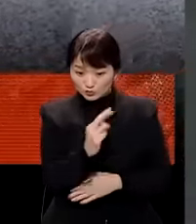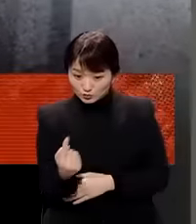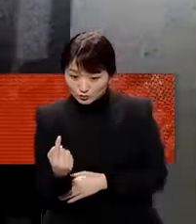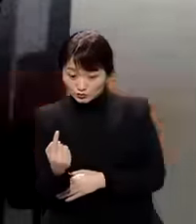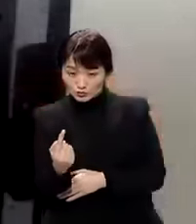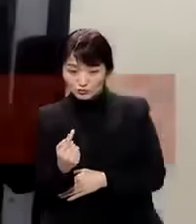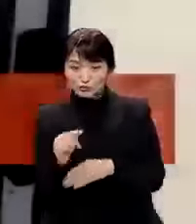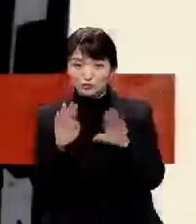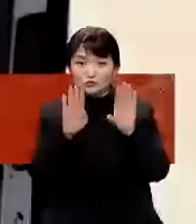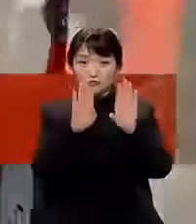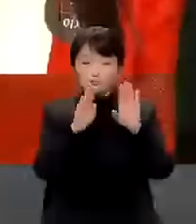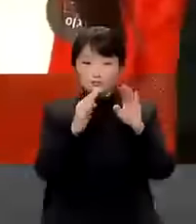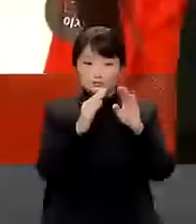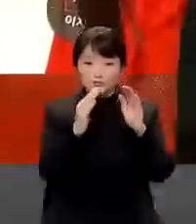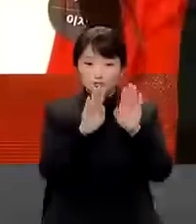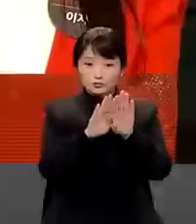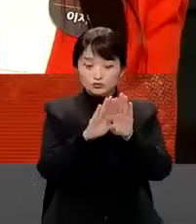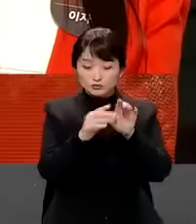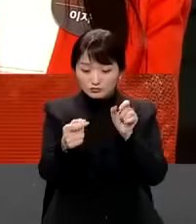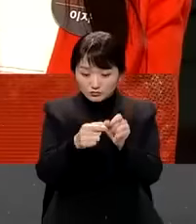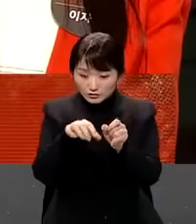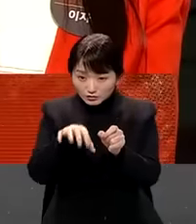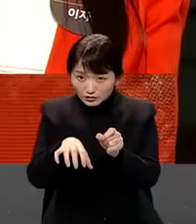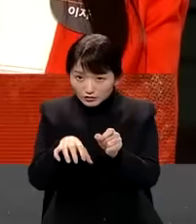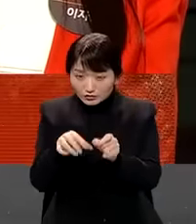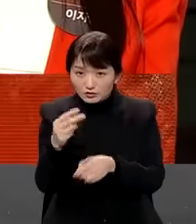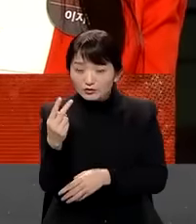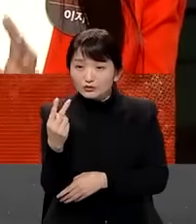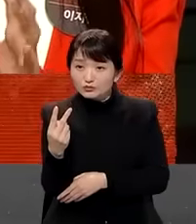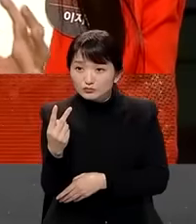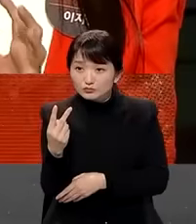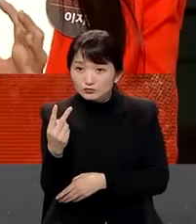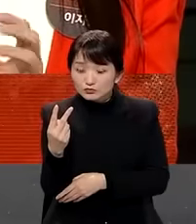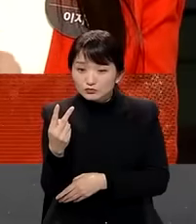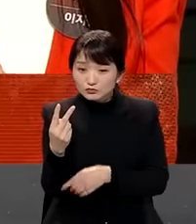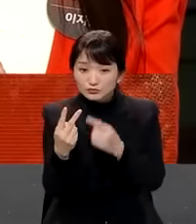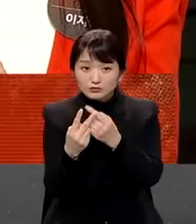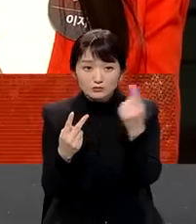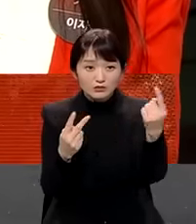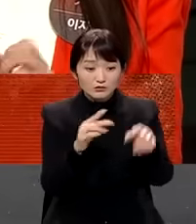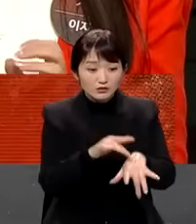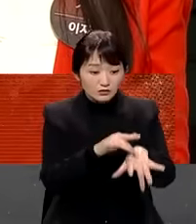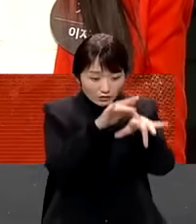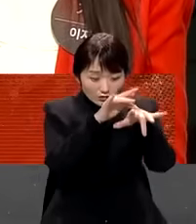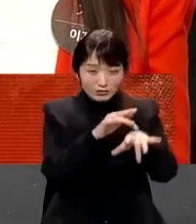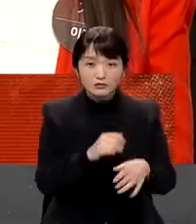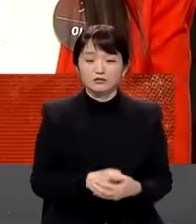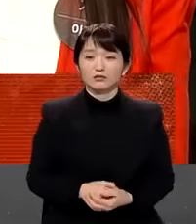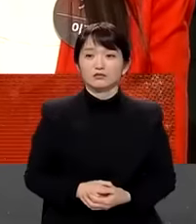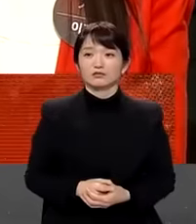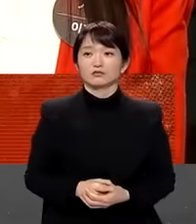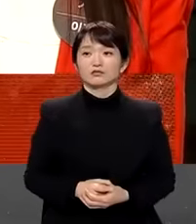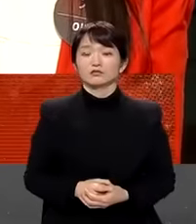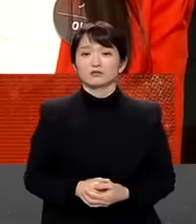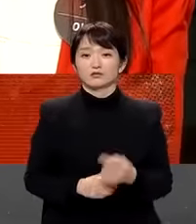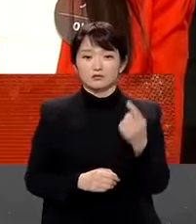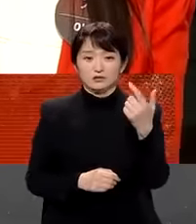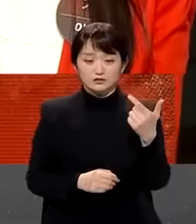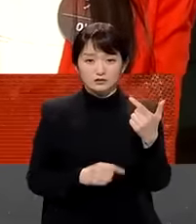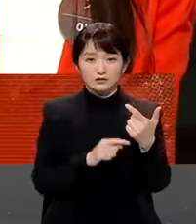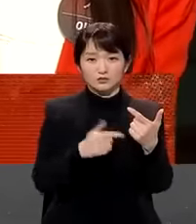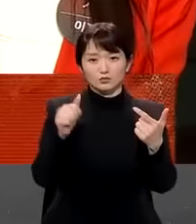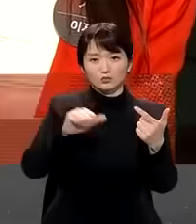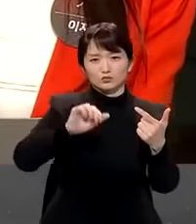묶음 두 묶음 중에 한 묶음이 감쪽같이 사라져 있었던 거죠이 생수 여섯 개짜리 한 묶음은 5990원 어치 있다고